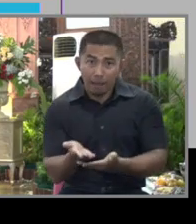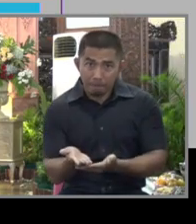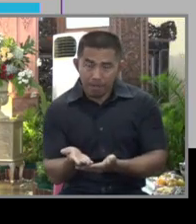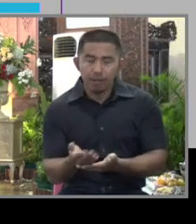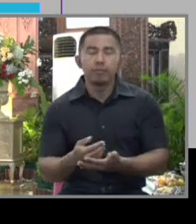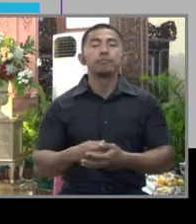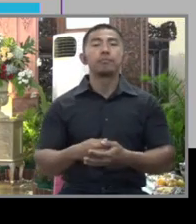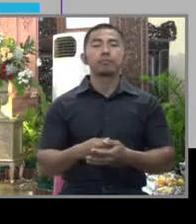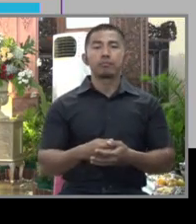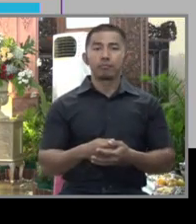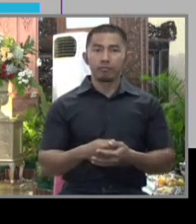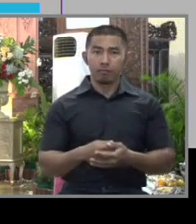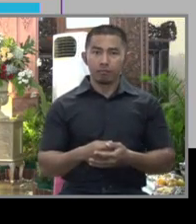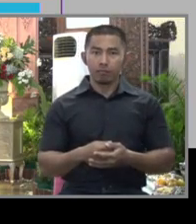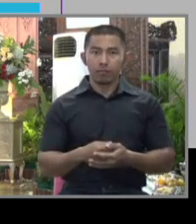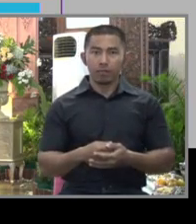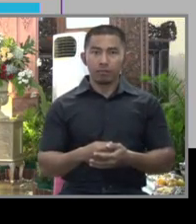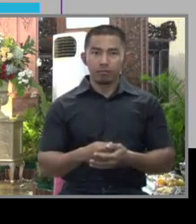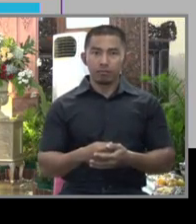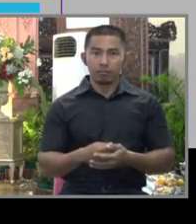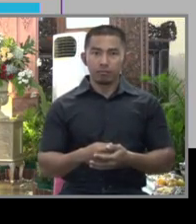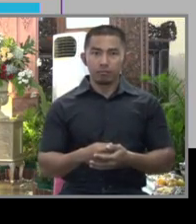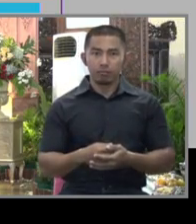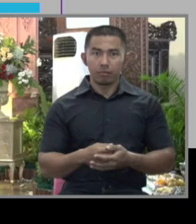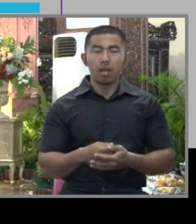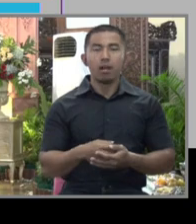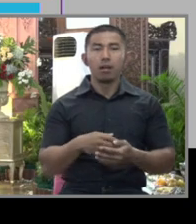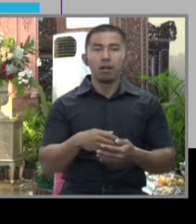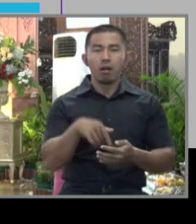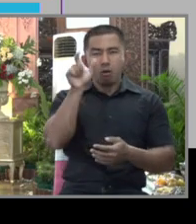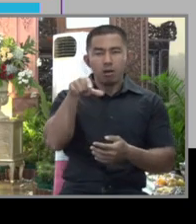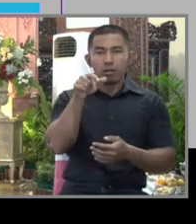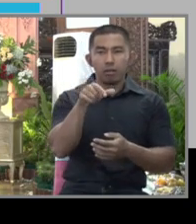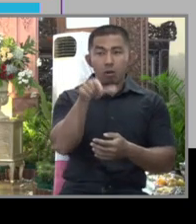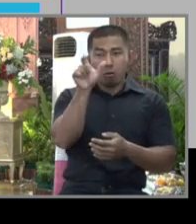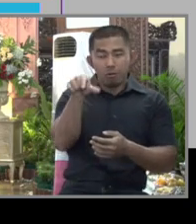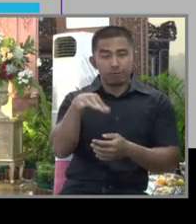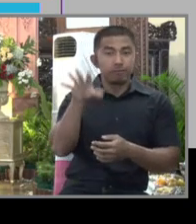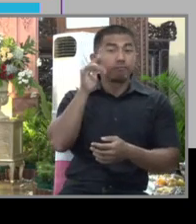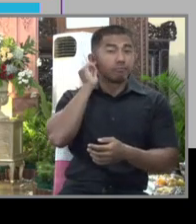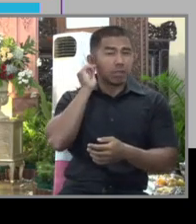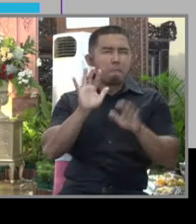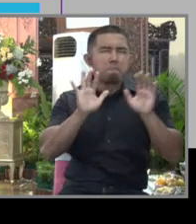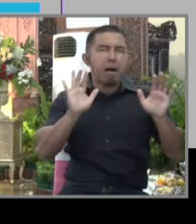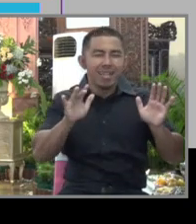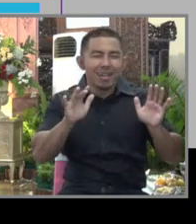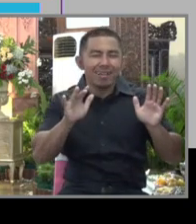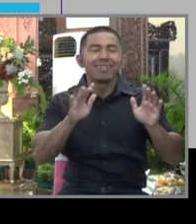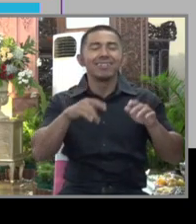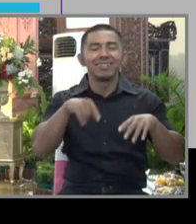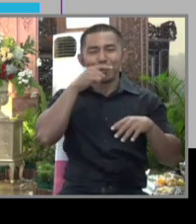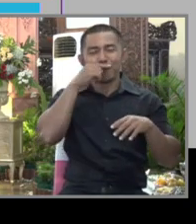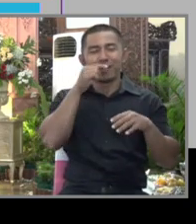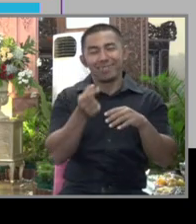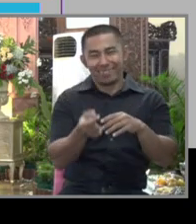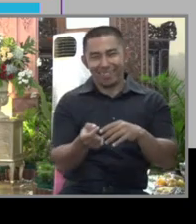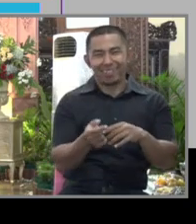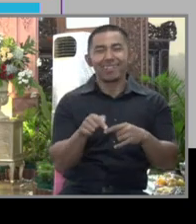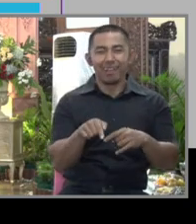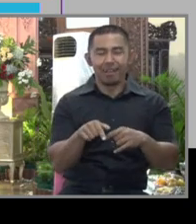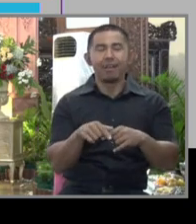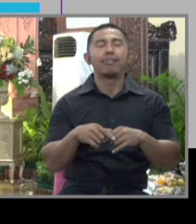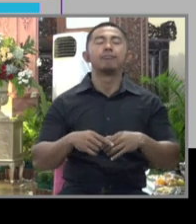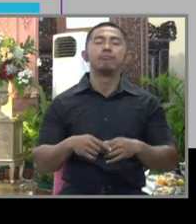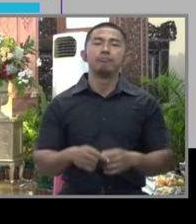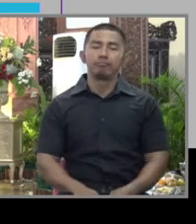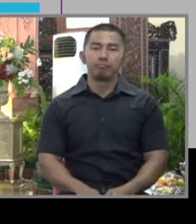penduduk perempuan di Jepara lebih banyak dari jumlah penduduk laki-laki, dan kepadatan penduduk Kabupaten Jepara tahun 19 adalah